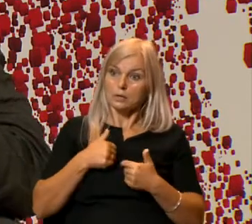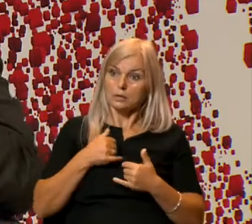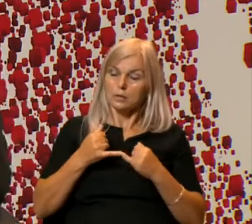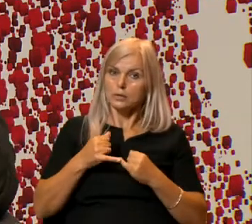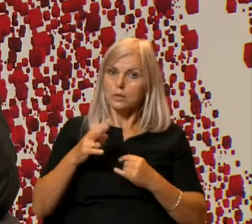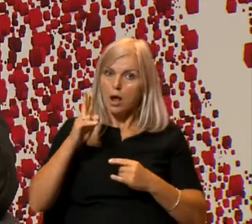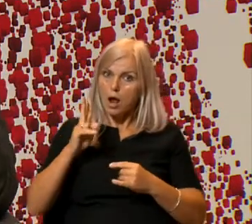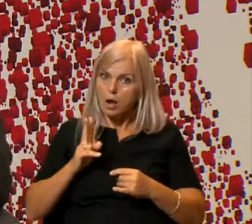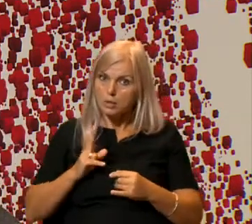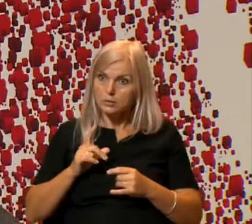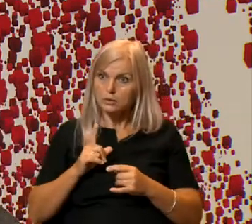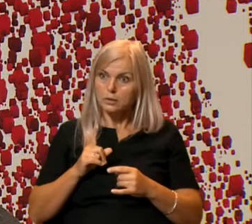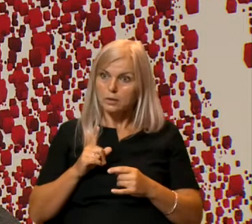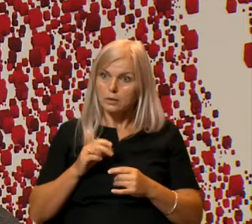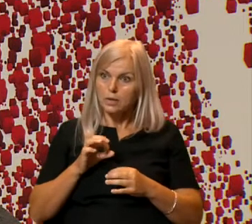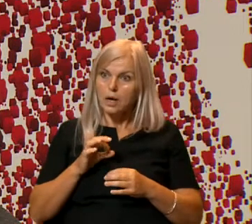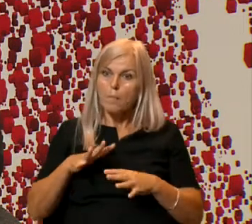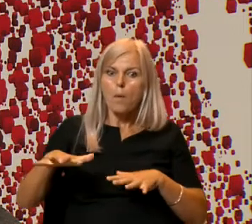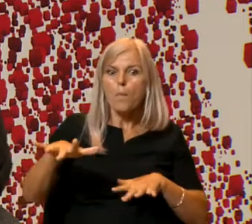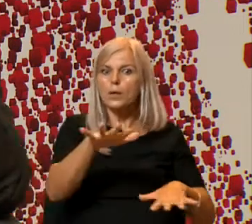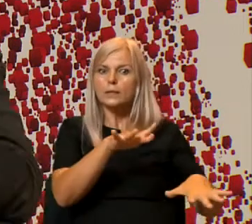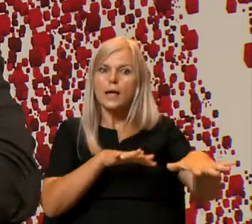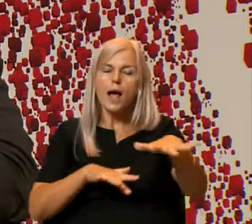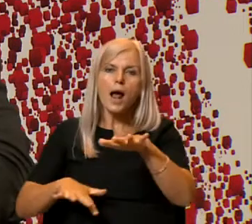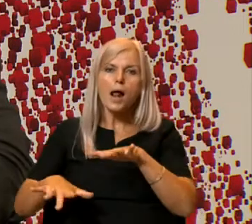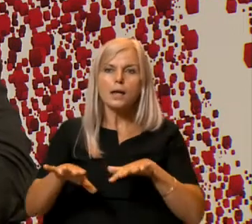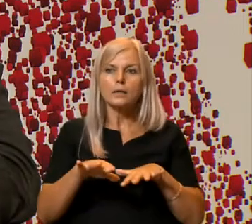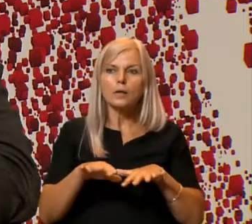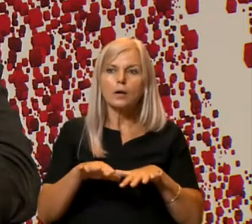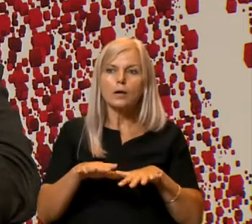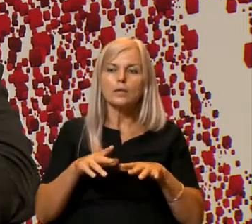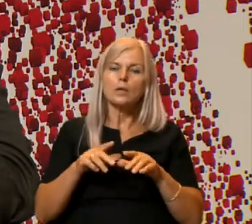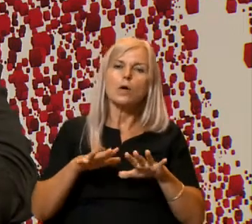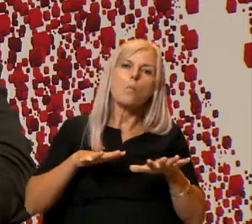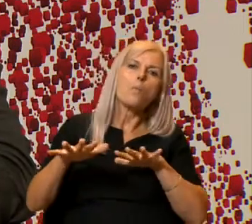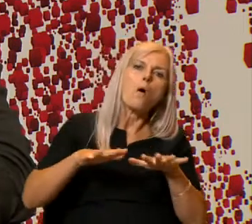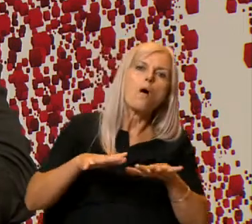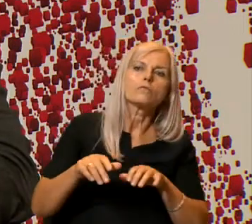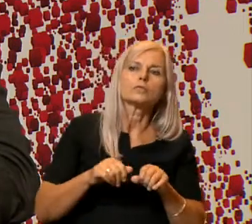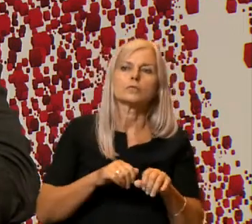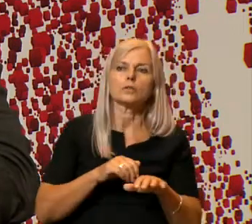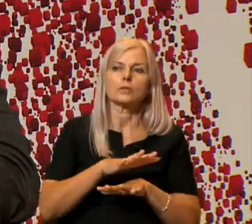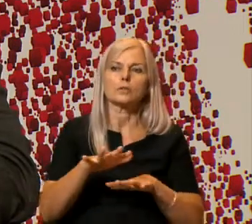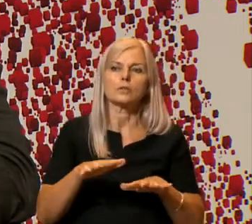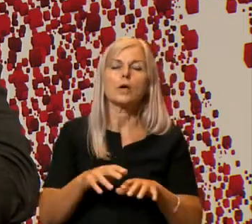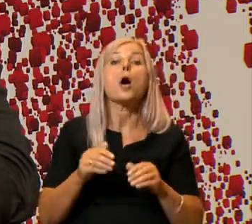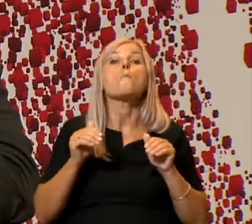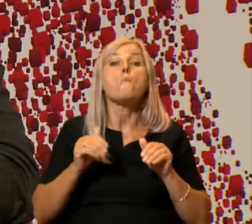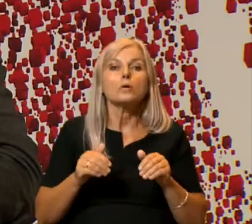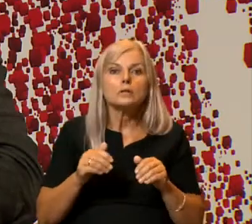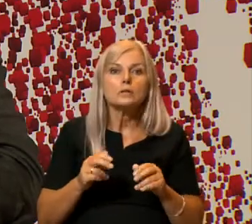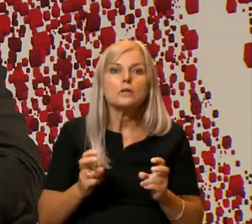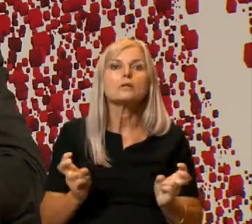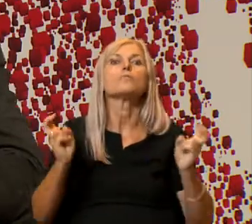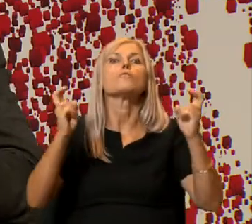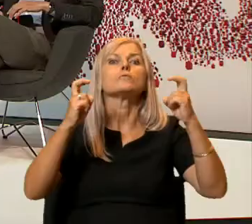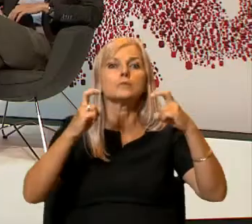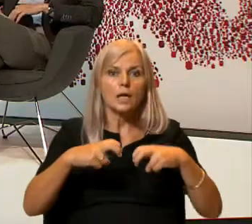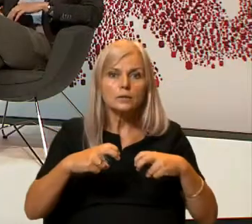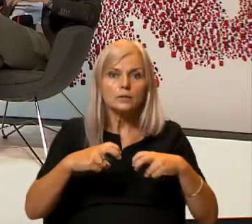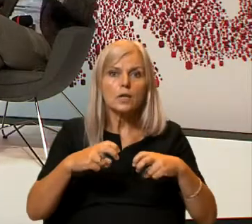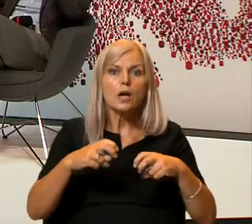mogą wytworzyć taką przestrzeń medialną lub przestrzeń publiczną, która pozwala nam na wytworzenie rezonującego świata